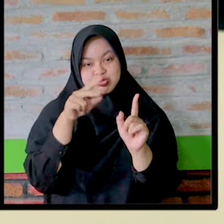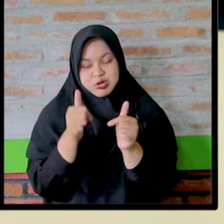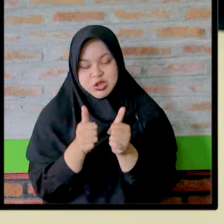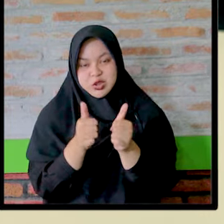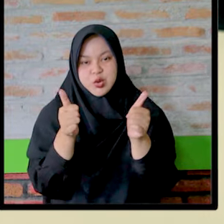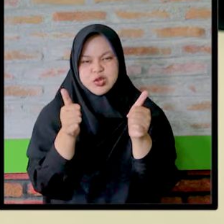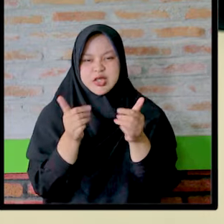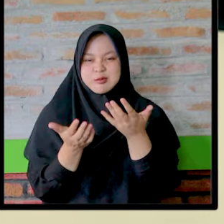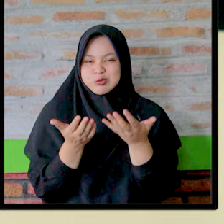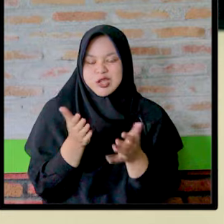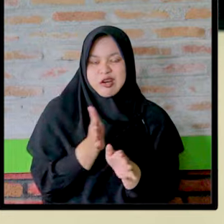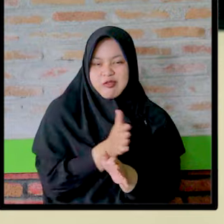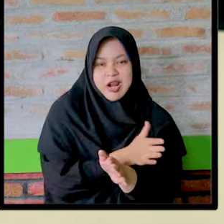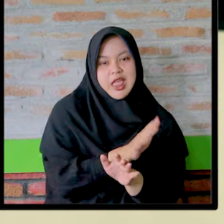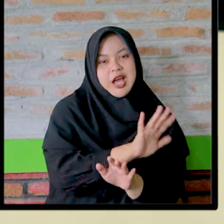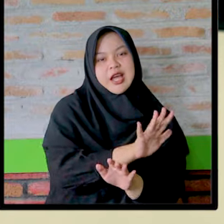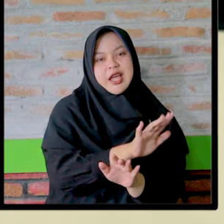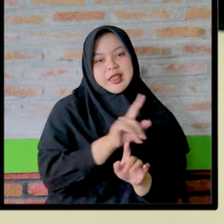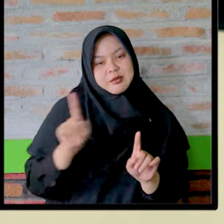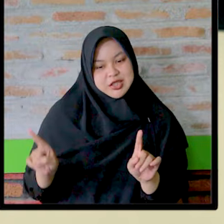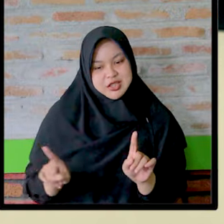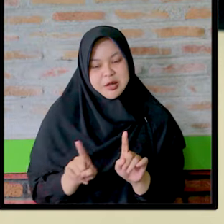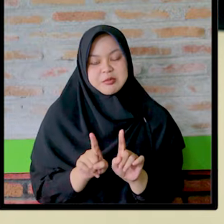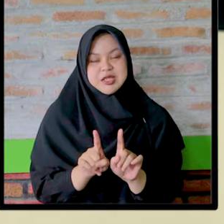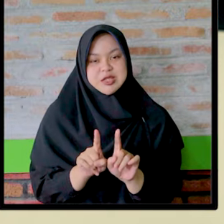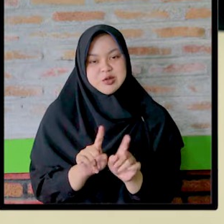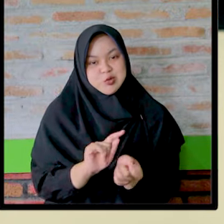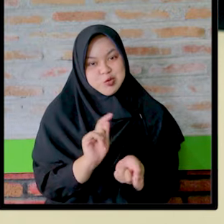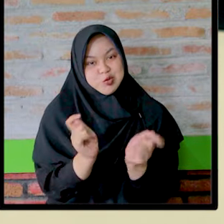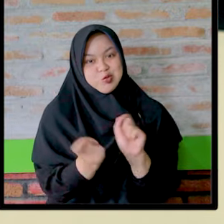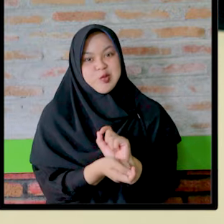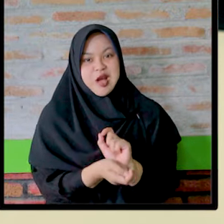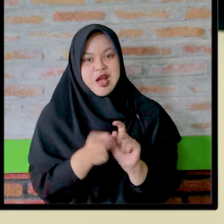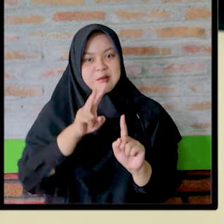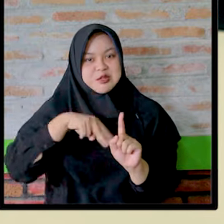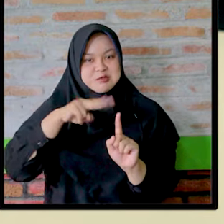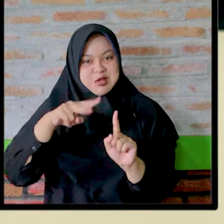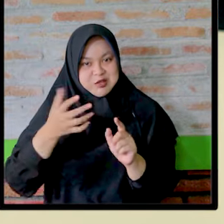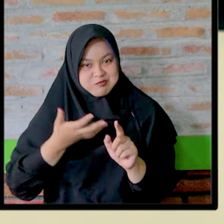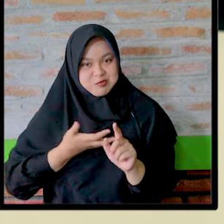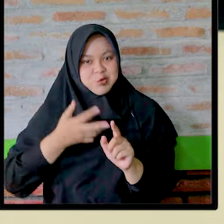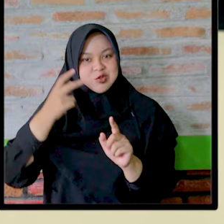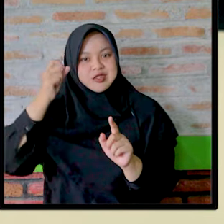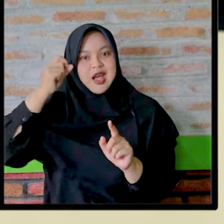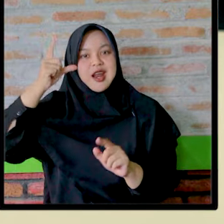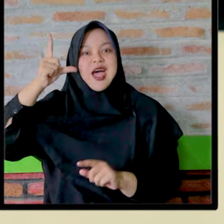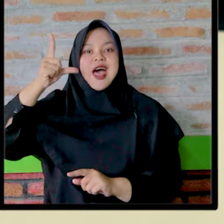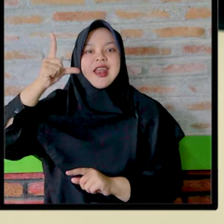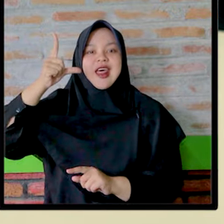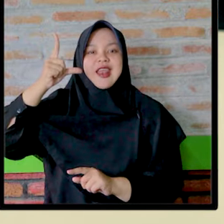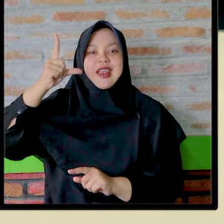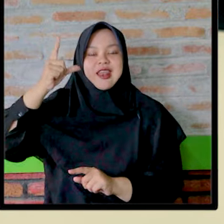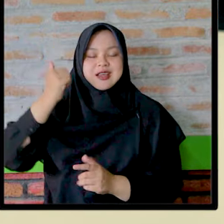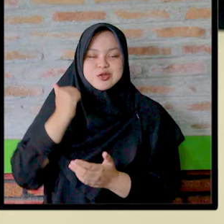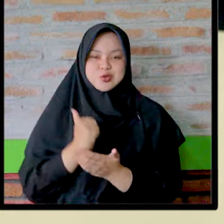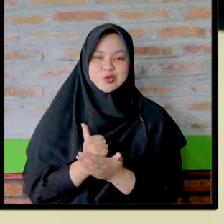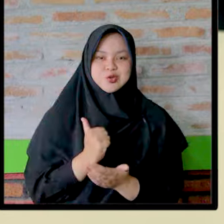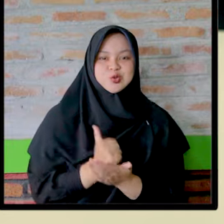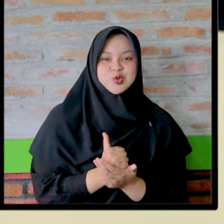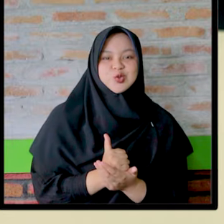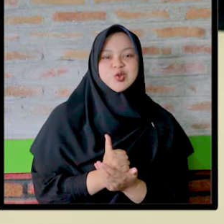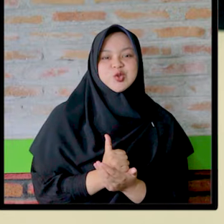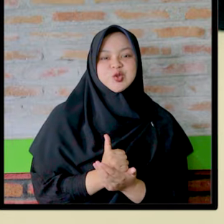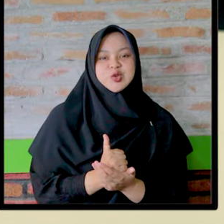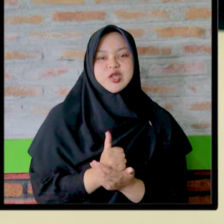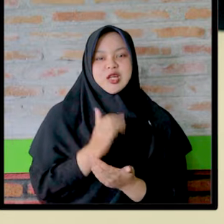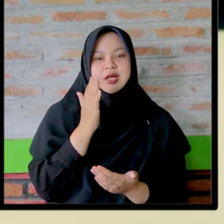tapi setelah kita dampingi kemudian berubah perspektif ada kesadaran etis sungguh-sungguh aparat penegak